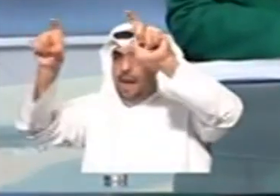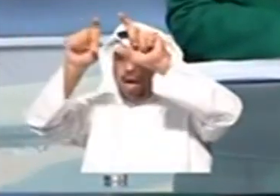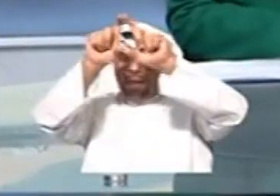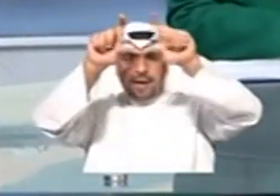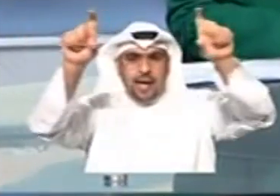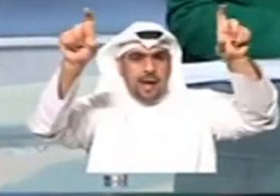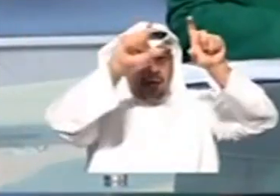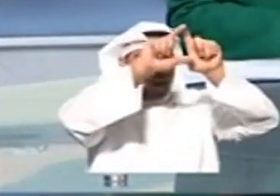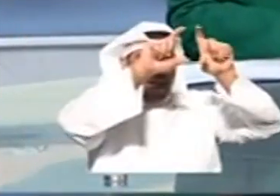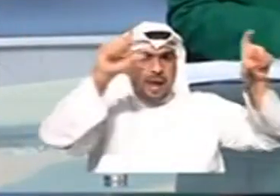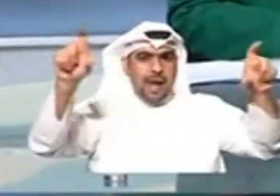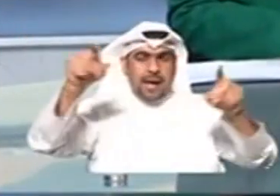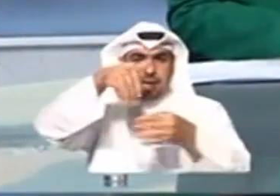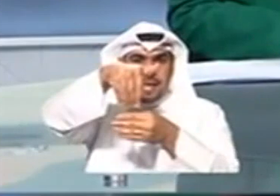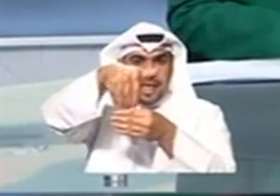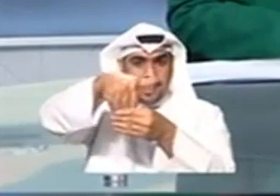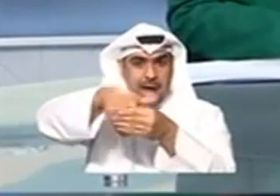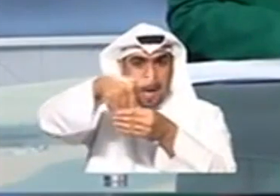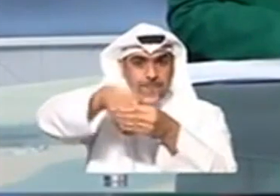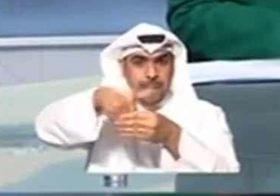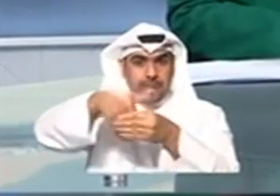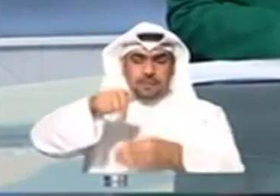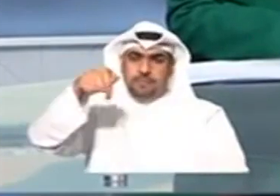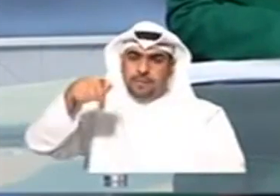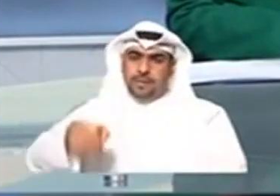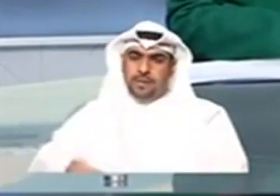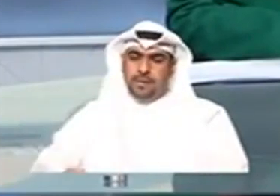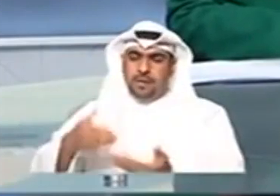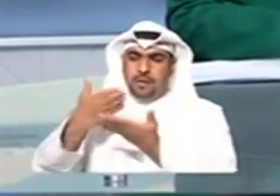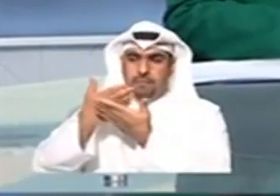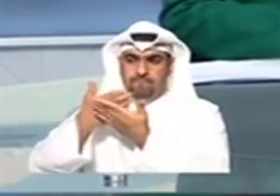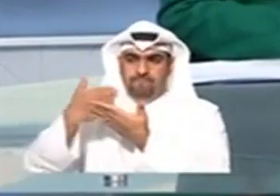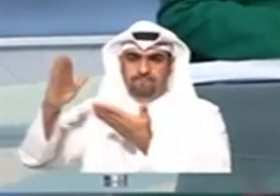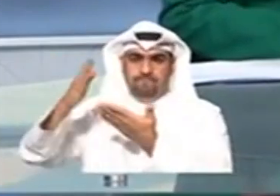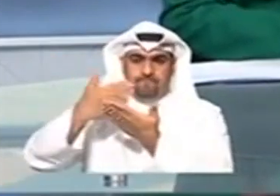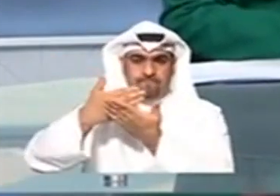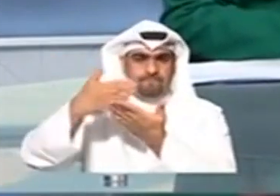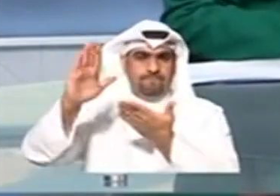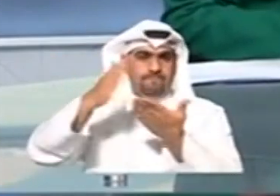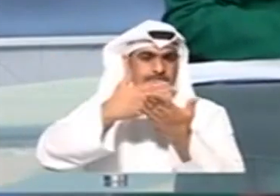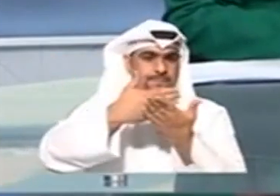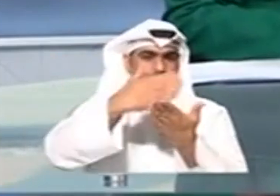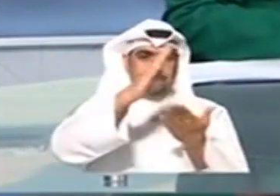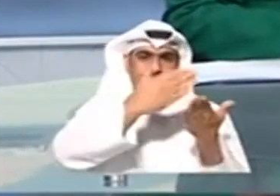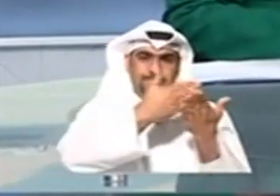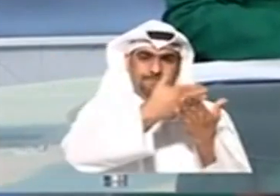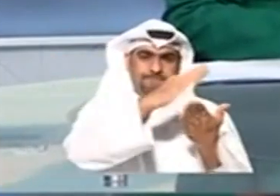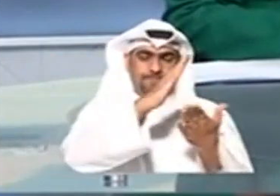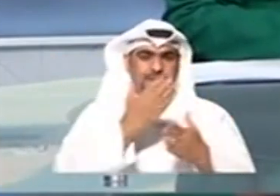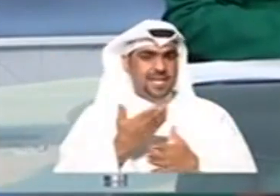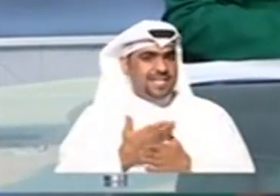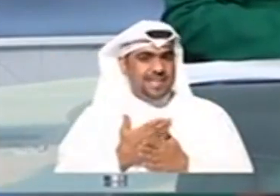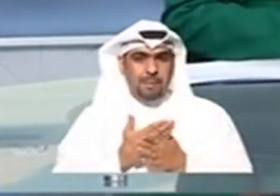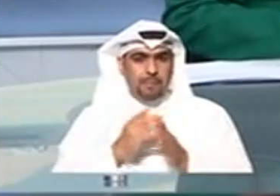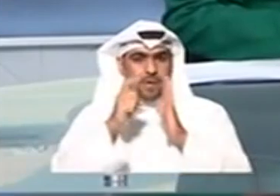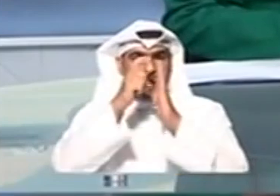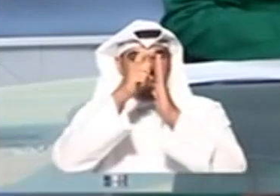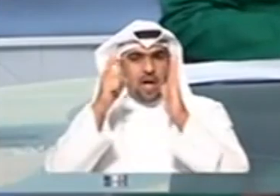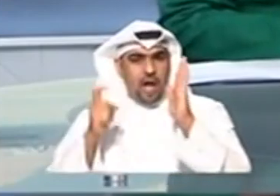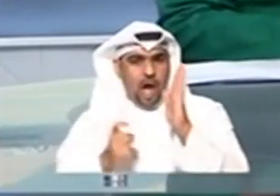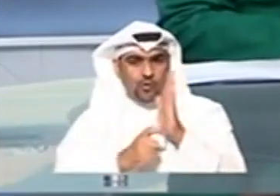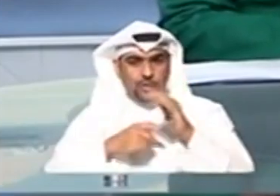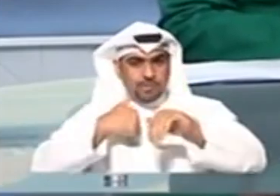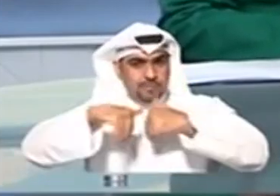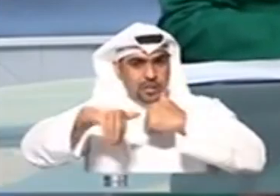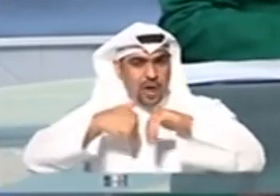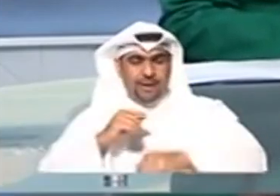والتي وضعت في المواقع التي تخالف ما ينص عليه القانون والقرارات المنظمة للعمليات الانتخابية. ورصدت